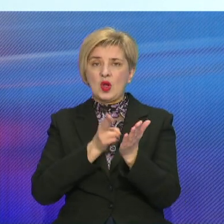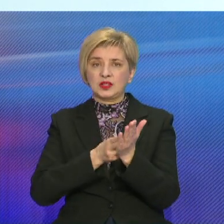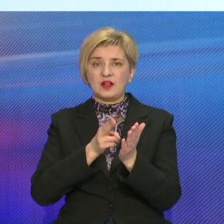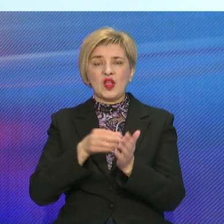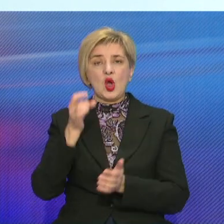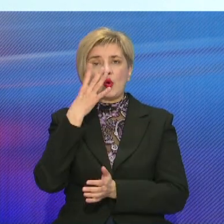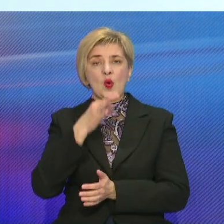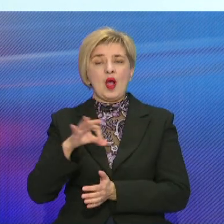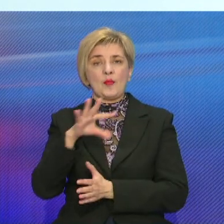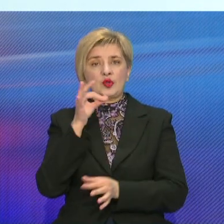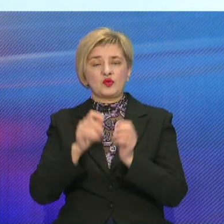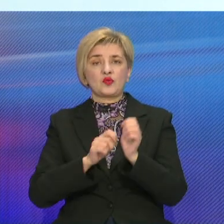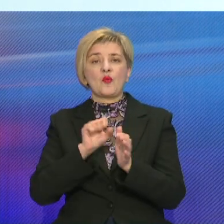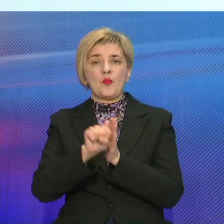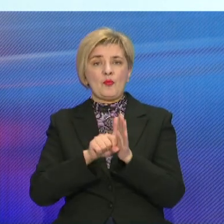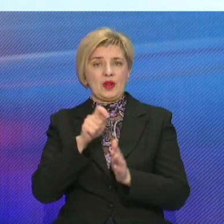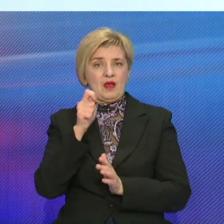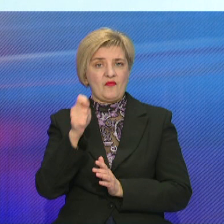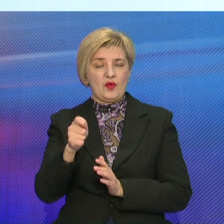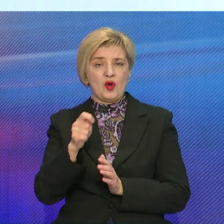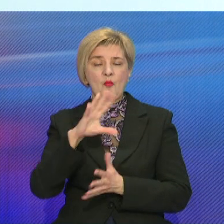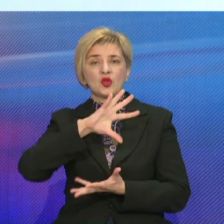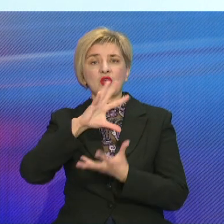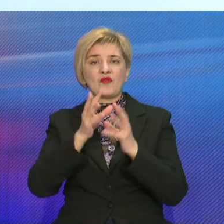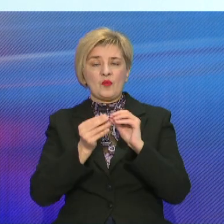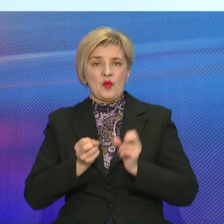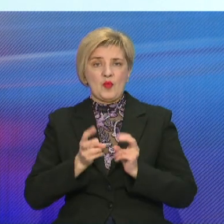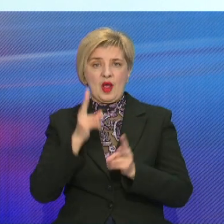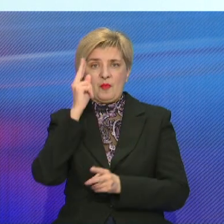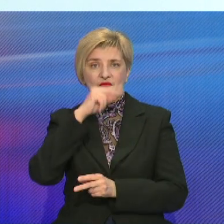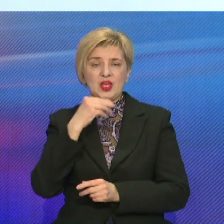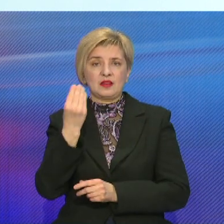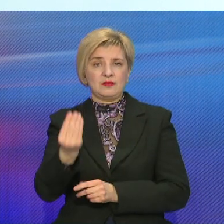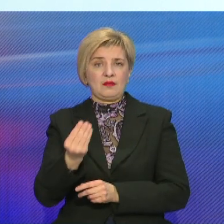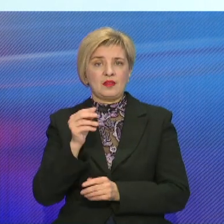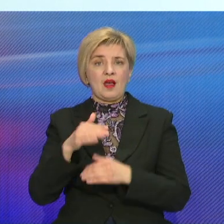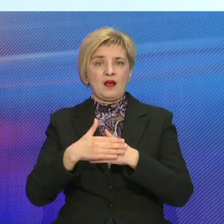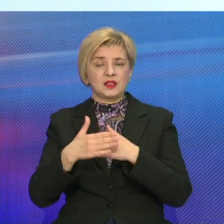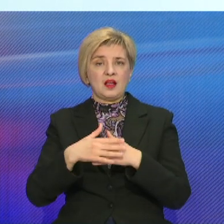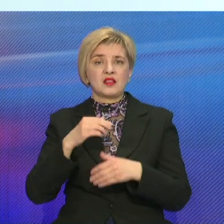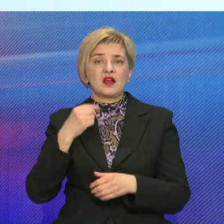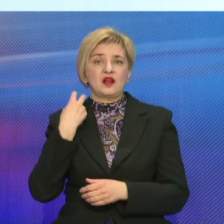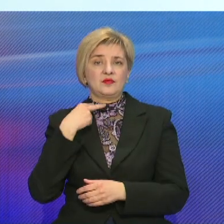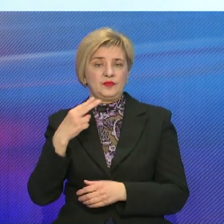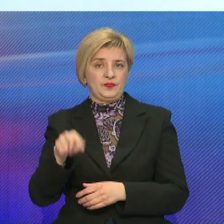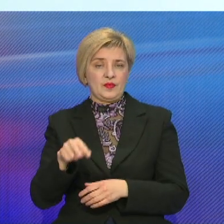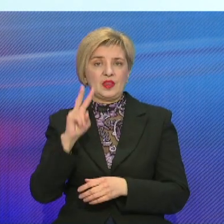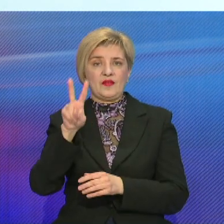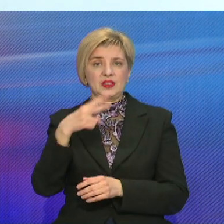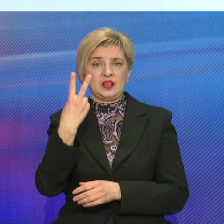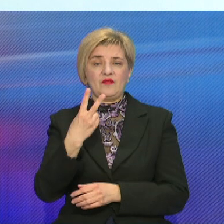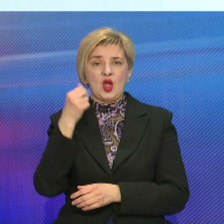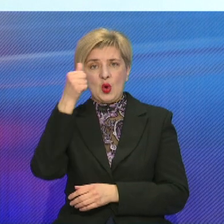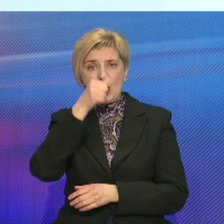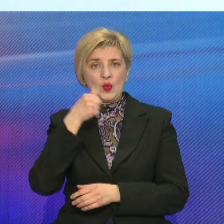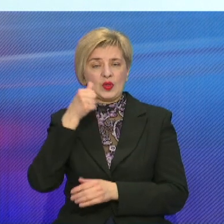суд постановил обвинительный приговор. По совокупности преступлений обвиняемому назначено наказание в виде лишения свободы сроком на 22 года